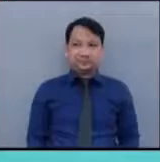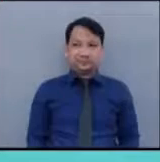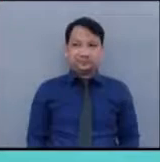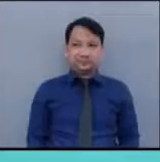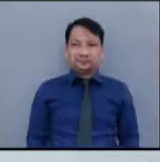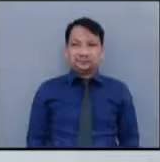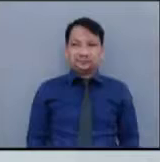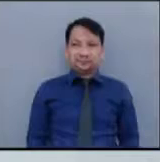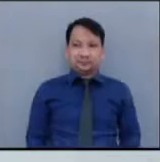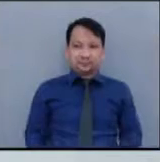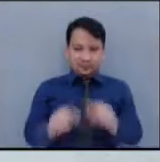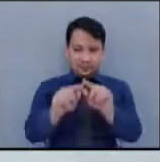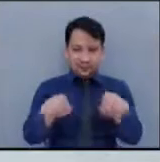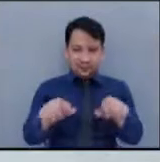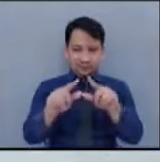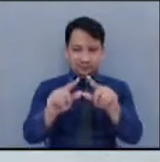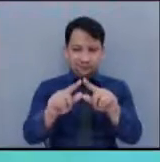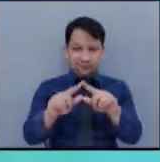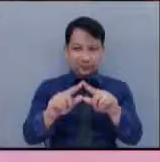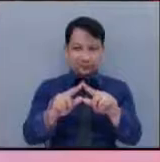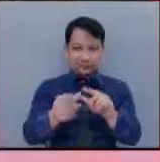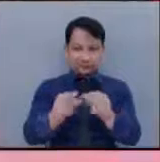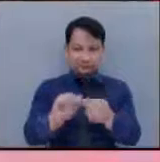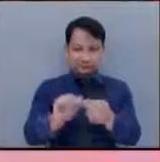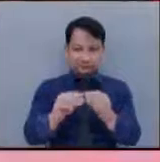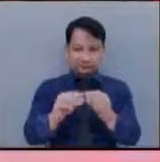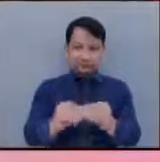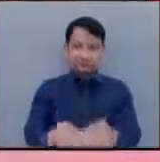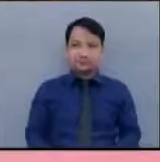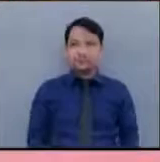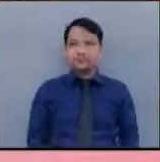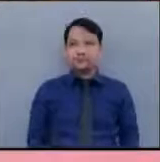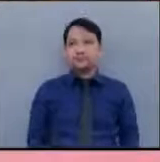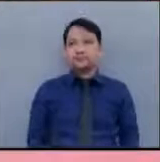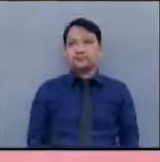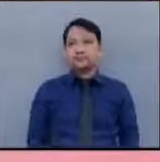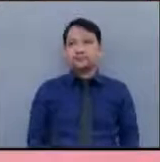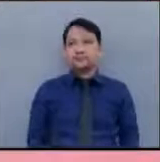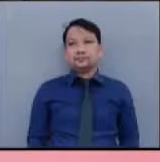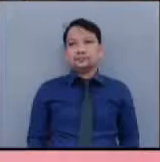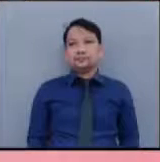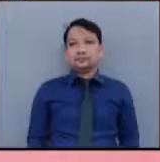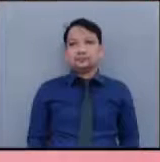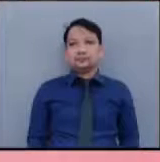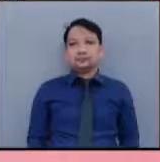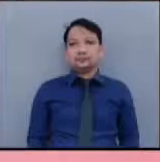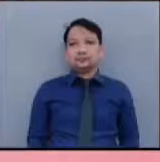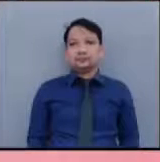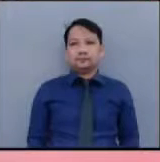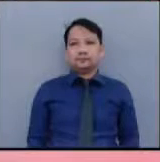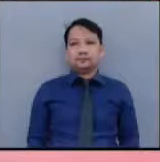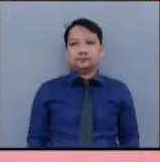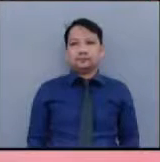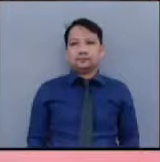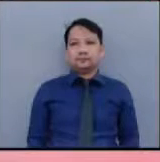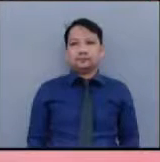yung pindot. Yan. Madiin na pagpindot. Ano next step? Fourth step natin. Fourth